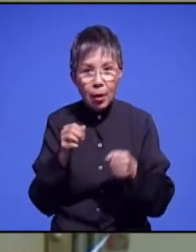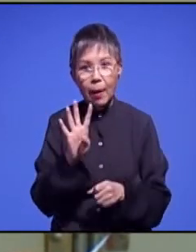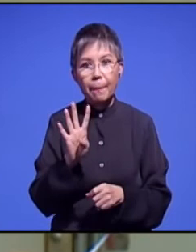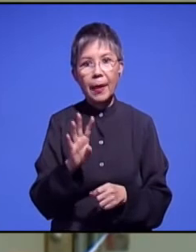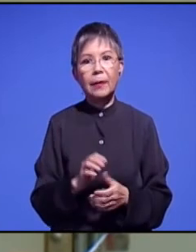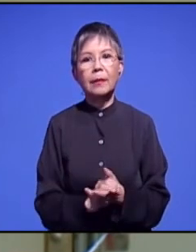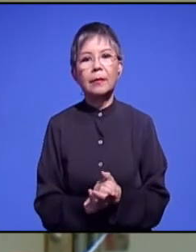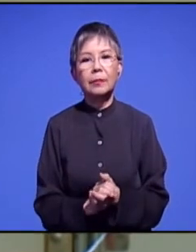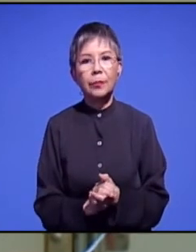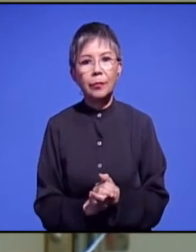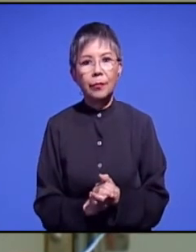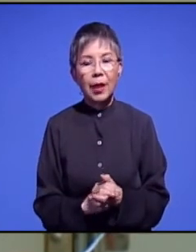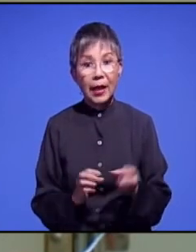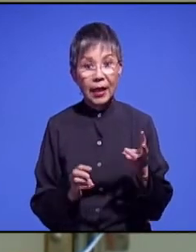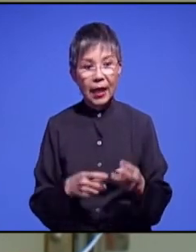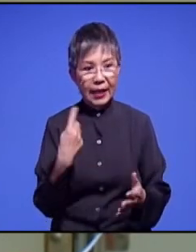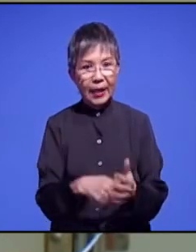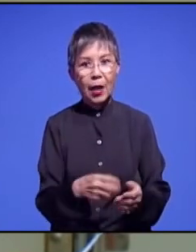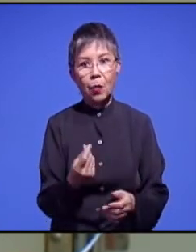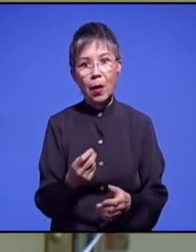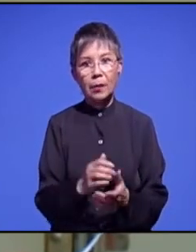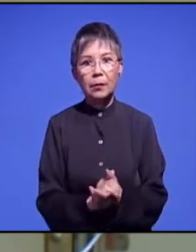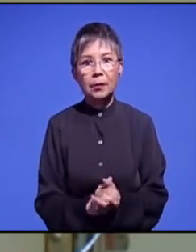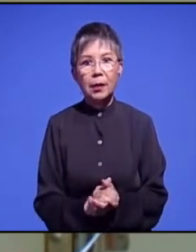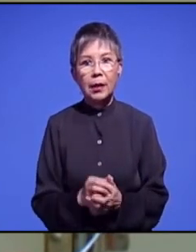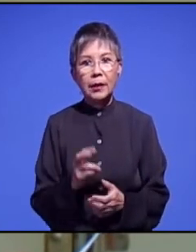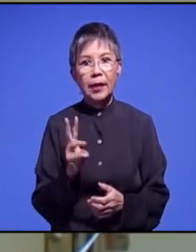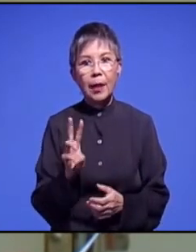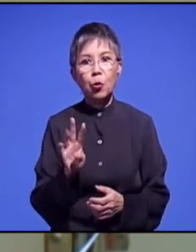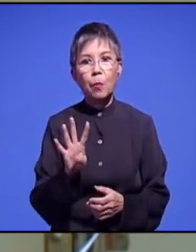kasus. Kemudian yang ketiga, denda administrasi sebanyak 34.200.